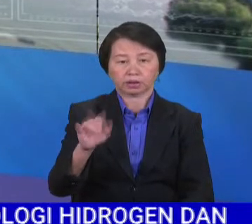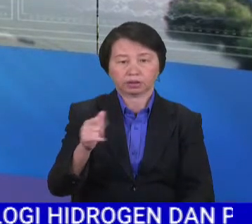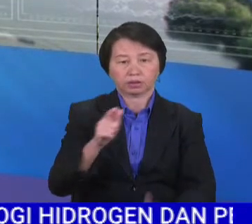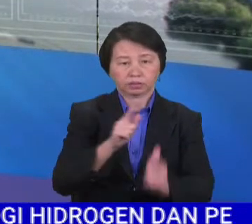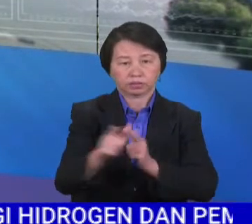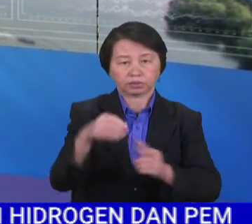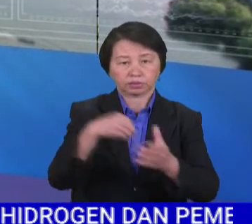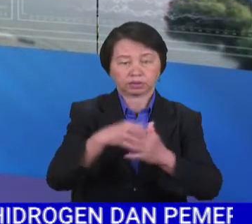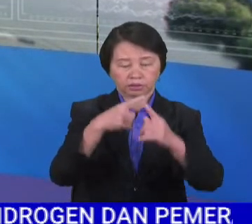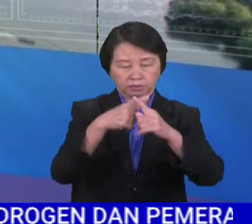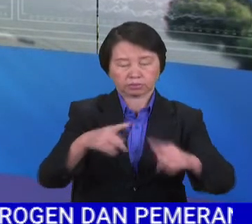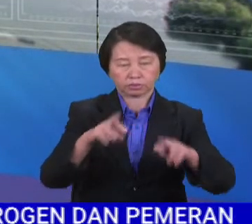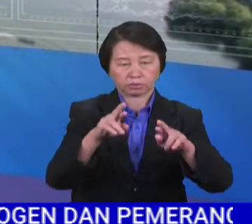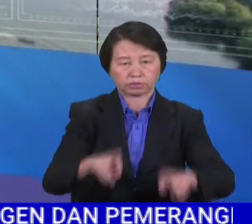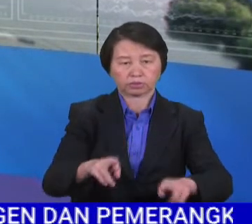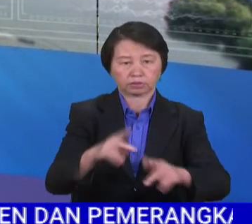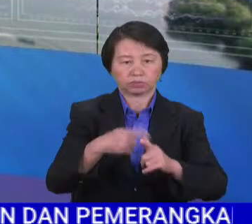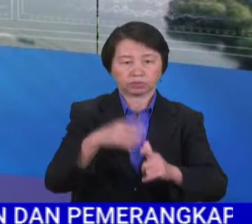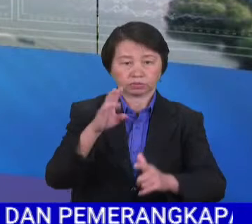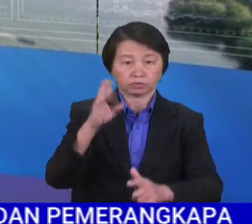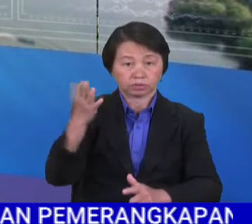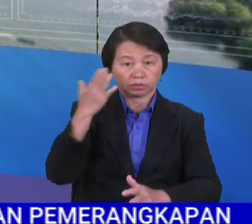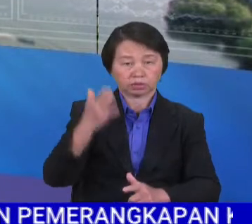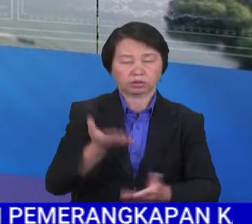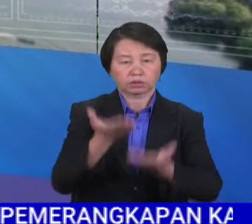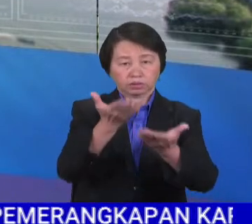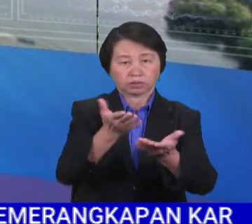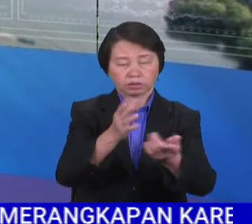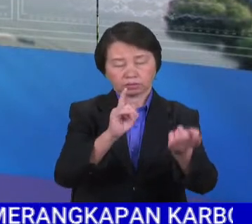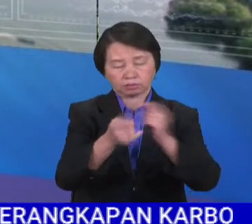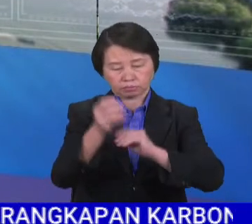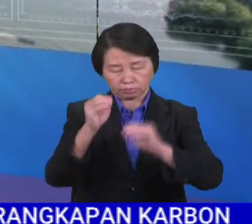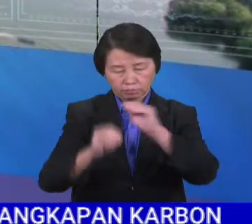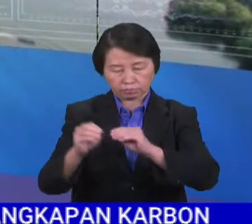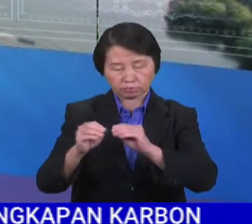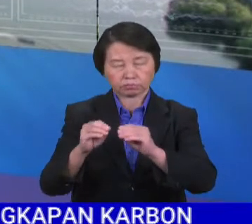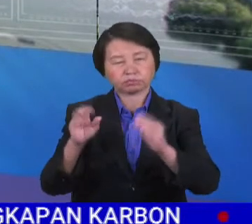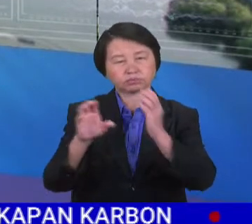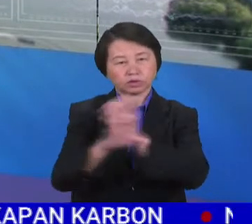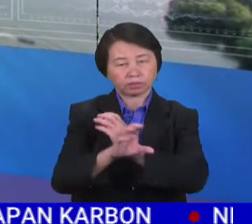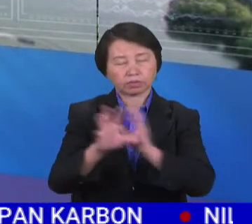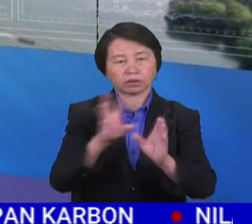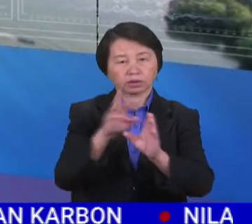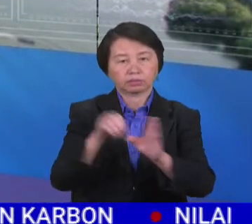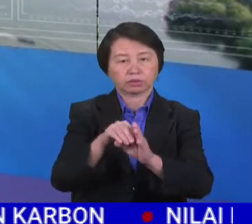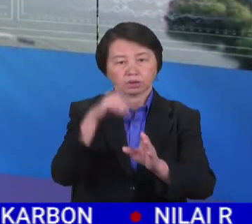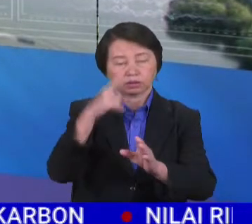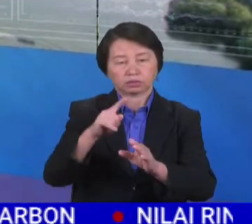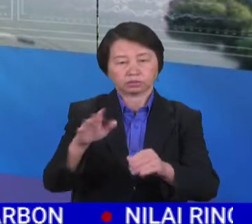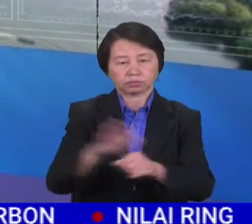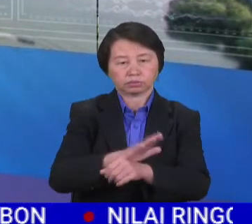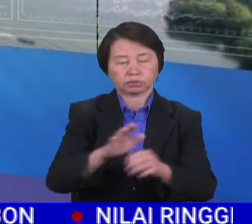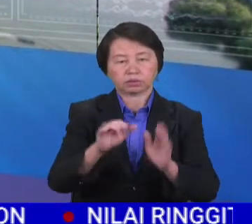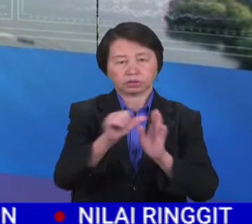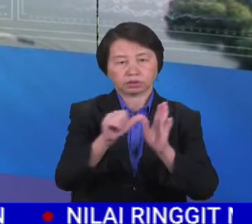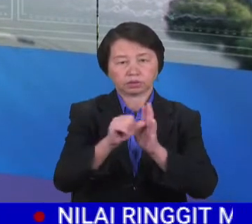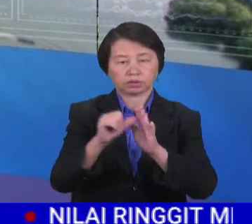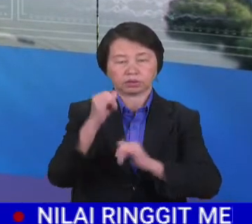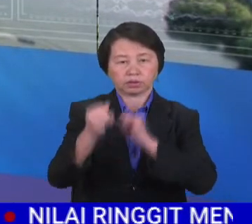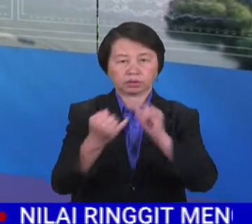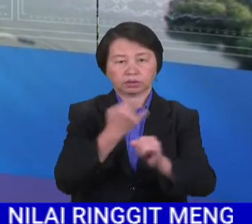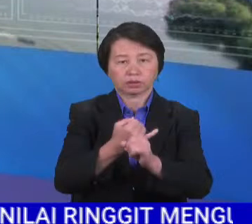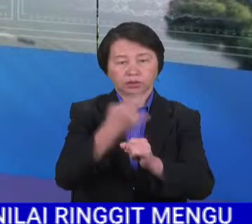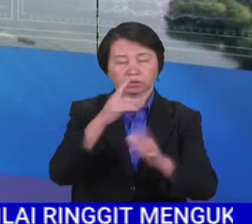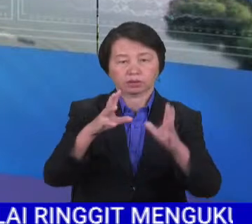diluluskan dewan rakyat juga lepas cadangan pilihan itu juga merangkumi aspek lebih mencabar termasuk untuk memenuhi agenda antarbangsa